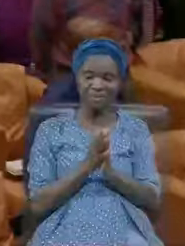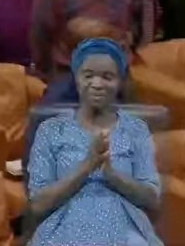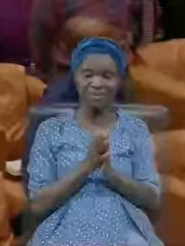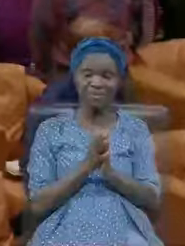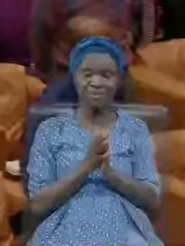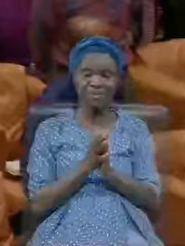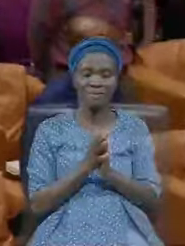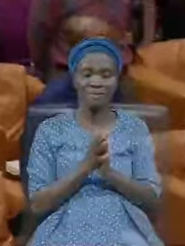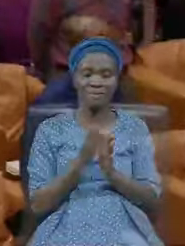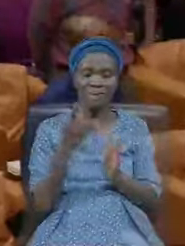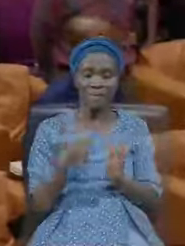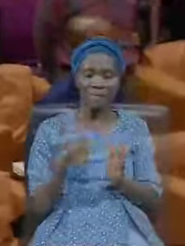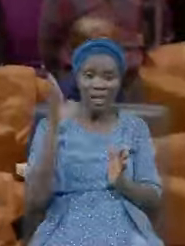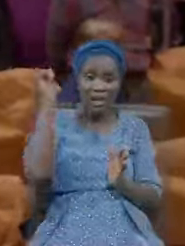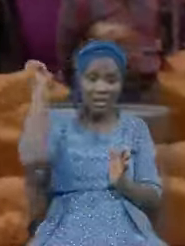moi